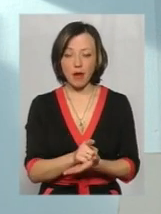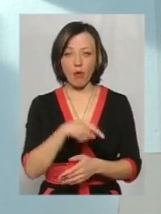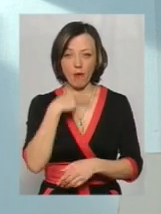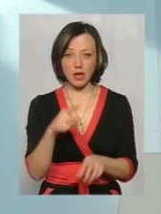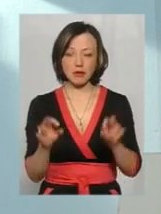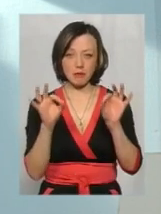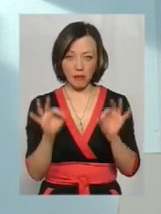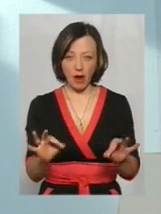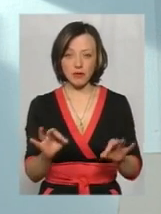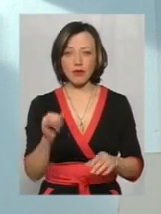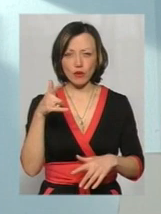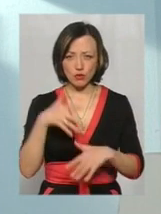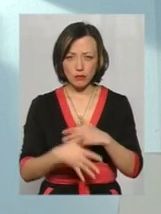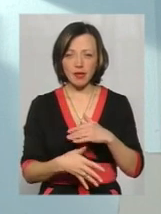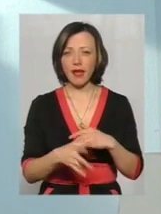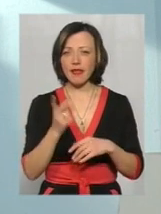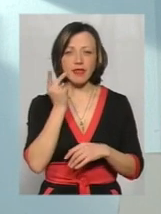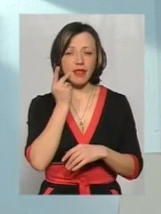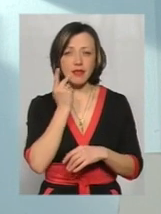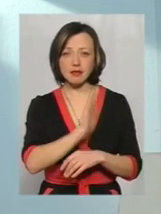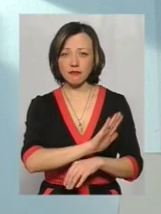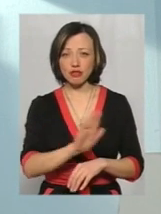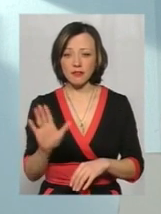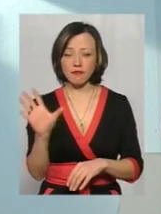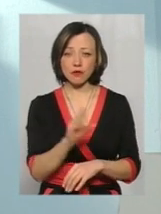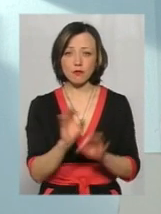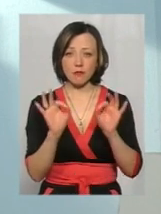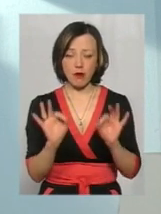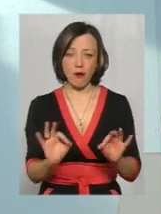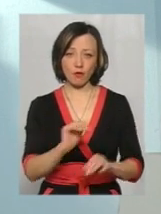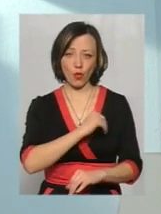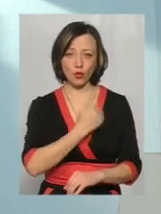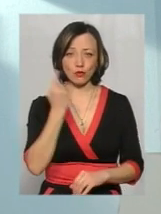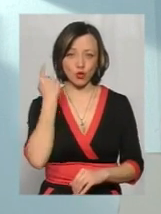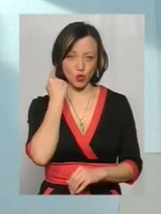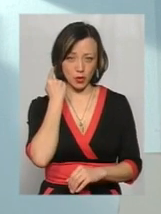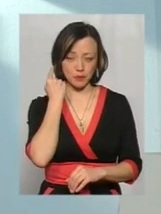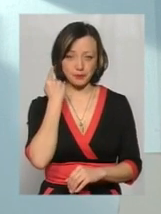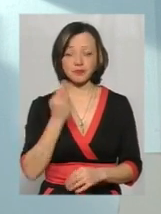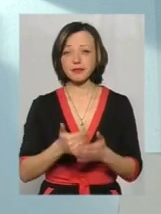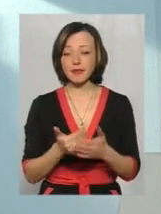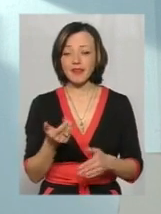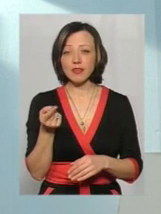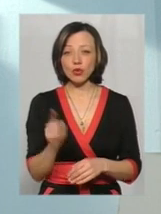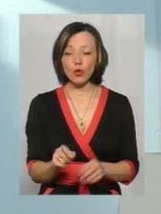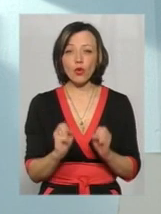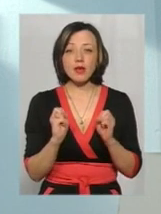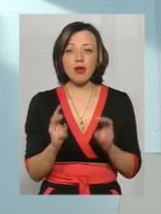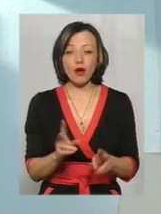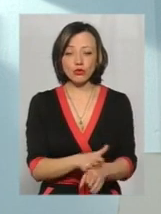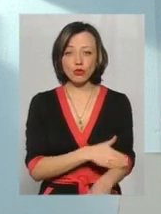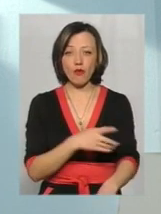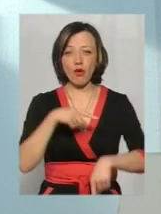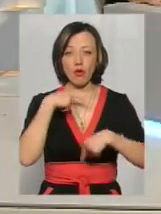правду. І, ви розумієте, не завжди всю правду ми хочемо чути. Від того, наскільки ми будемо довго